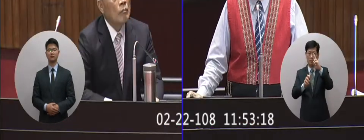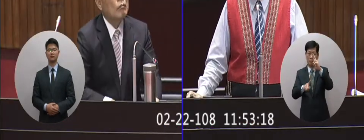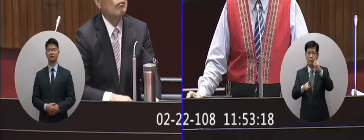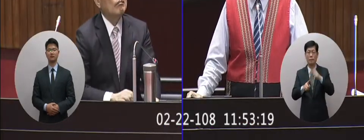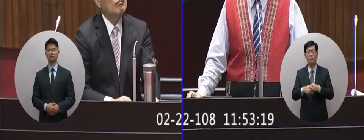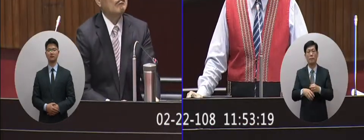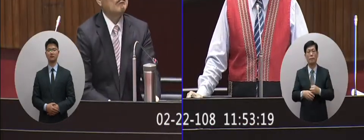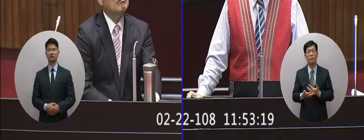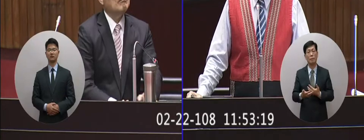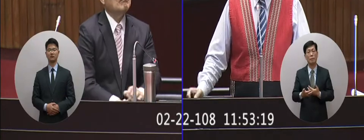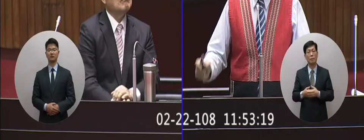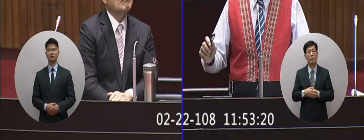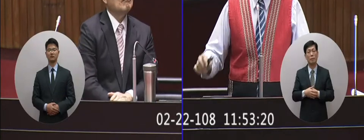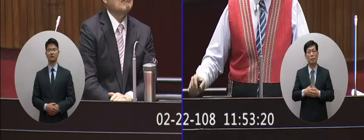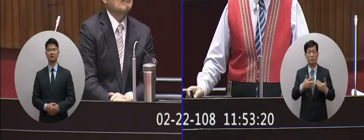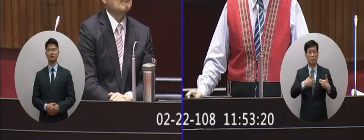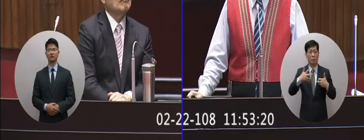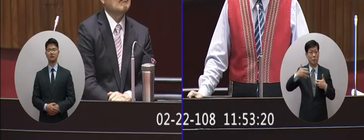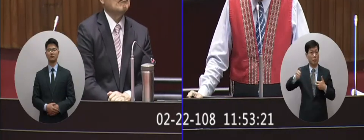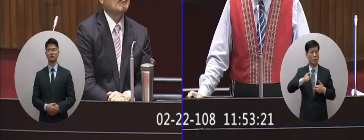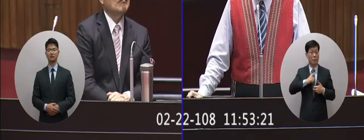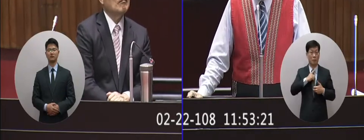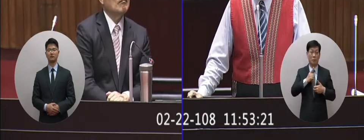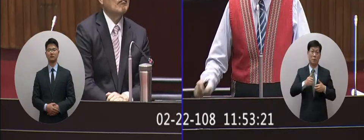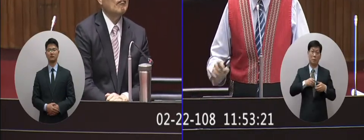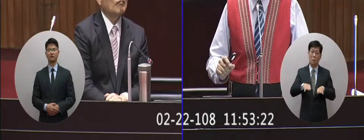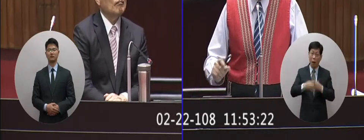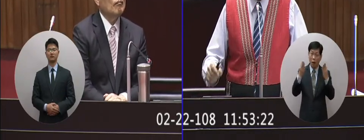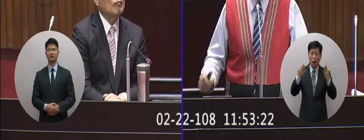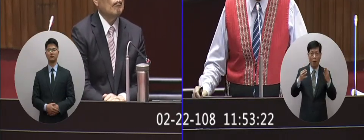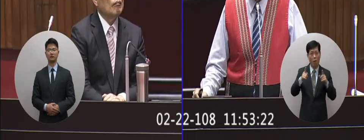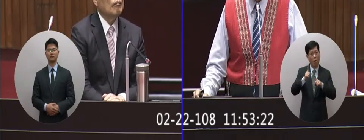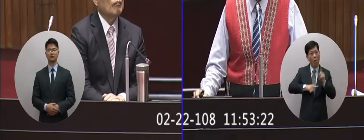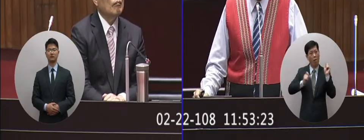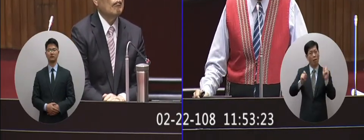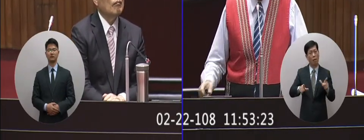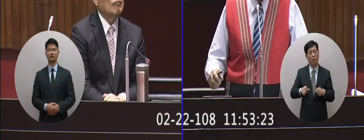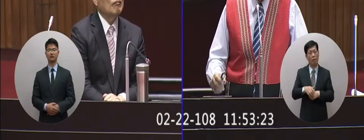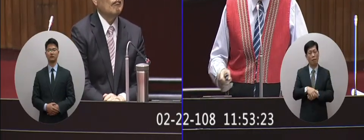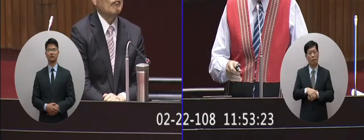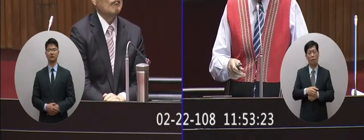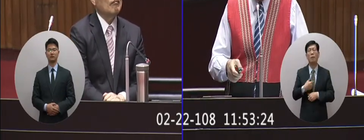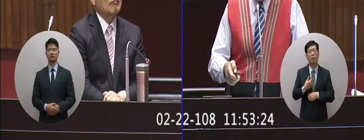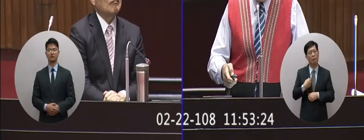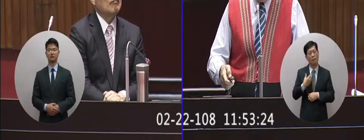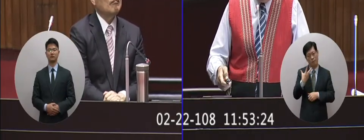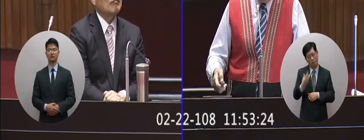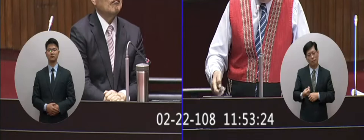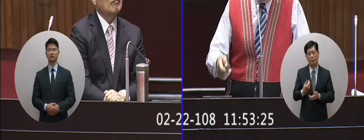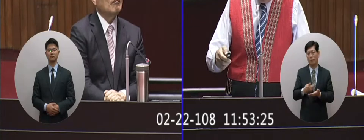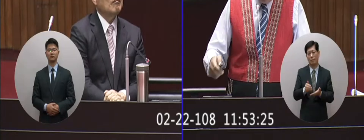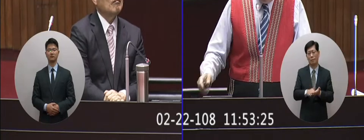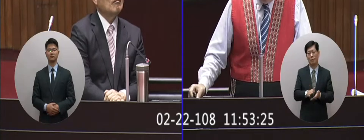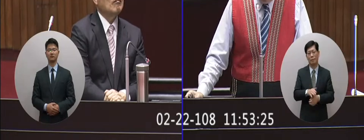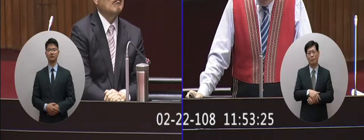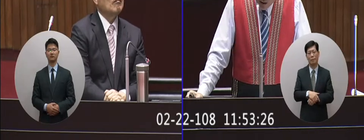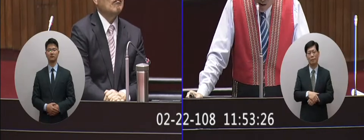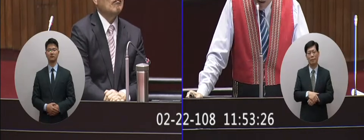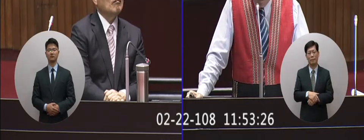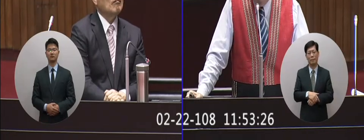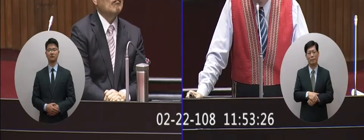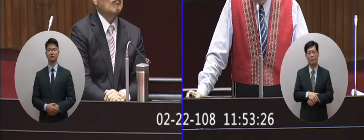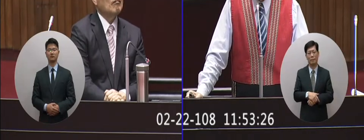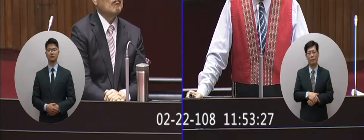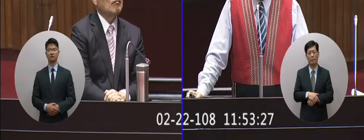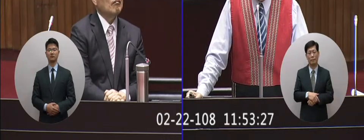107年12月31日，当然跟蔡总统所谓的已经上路是有很大的落差，我们也认了啊。但